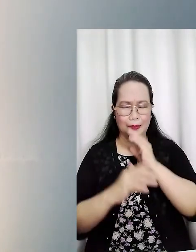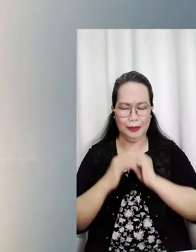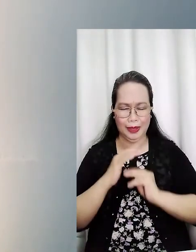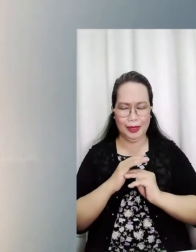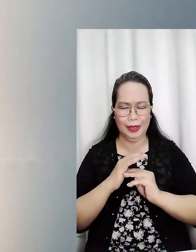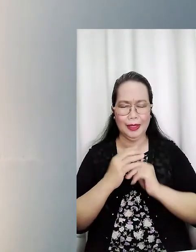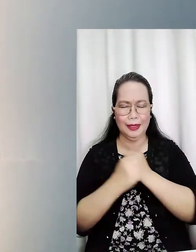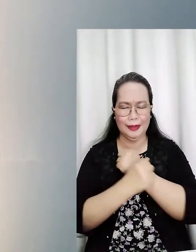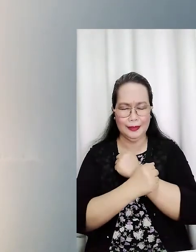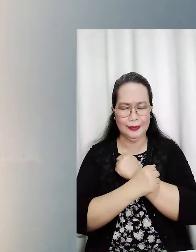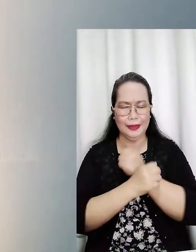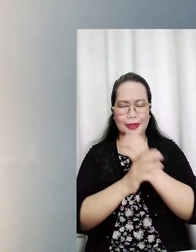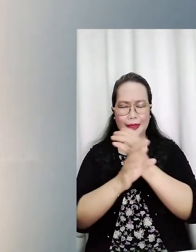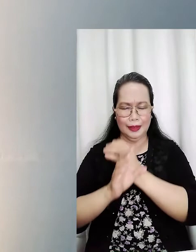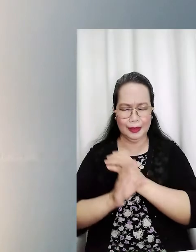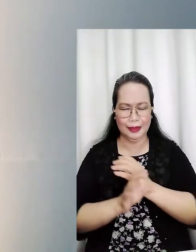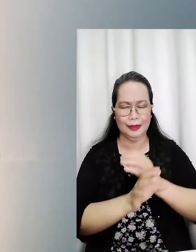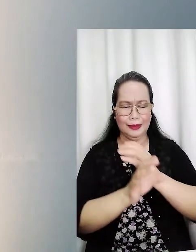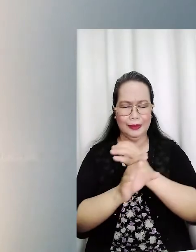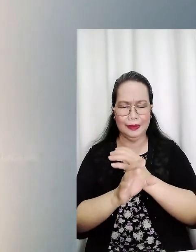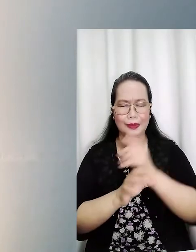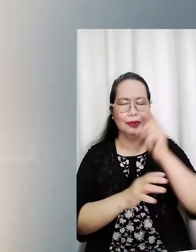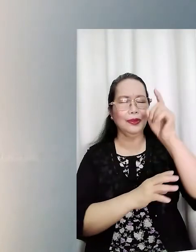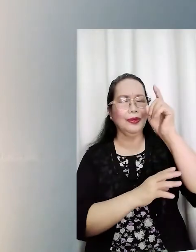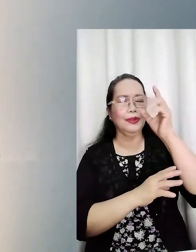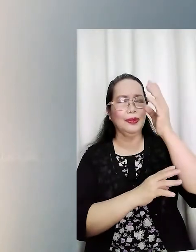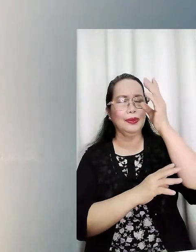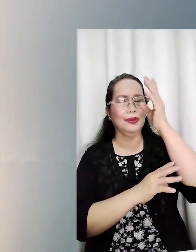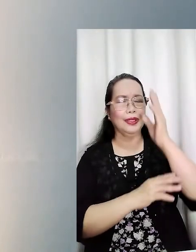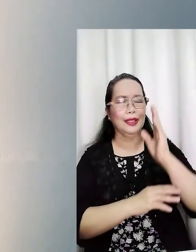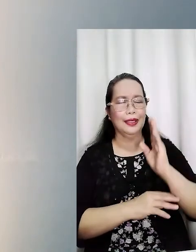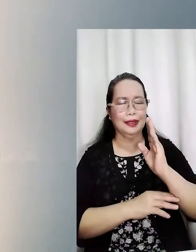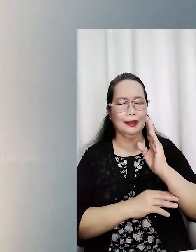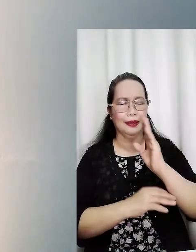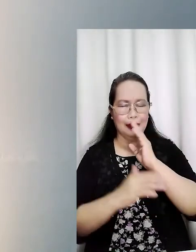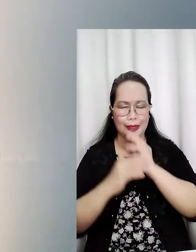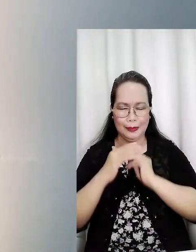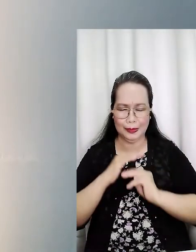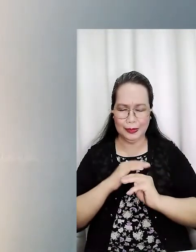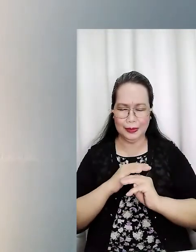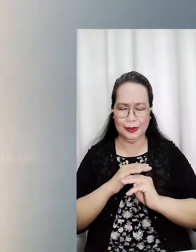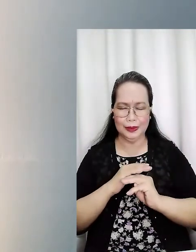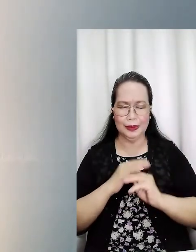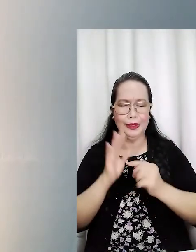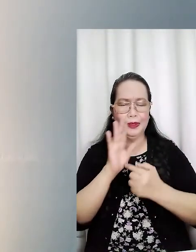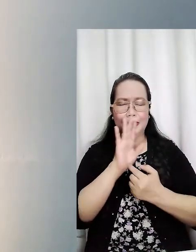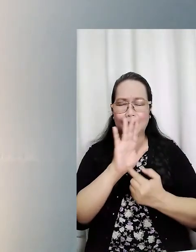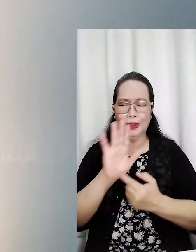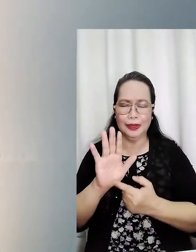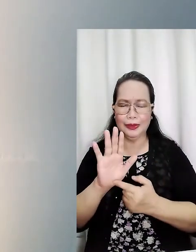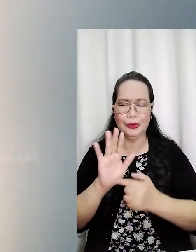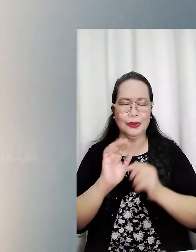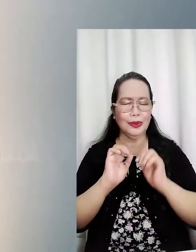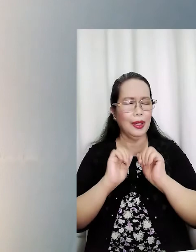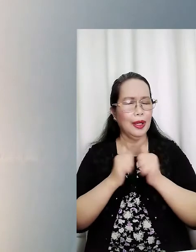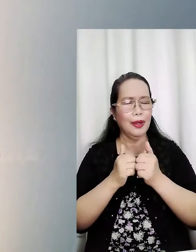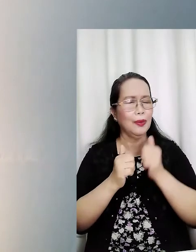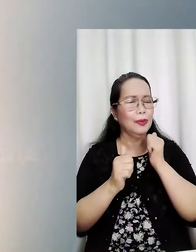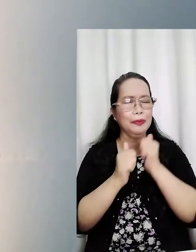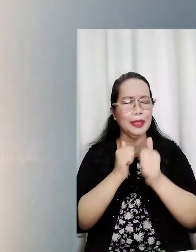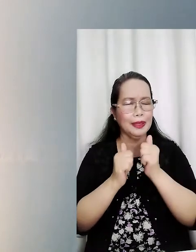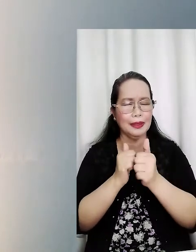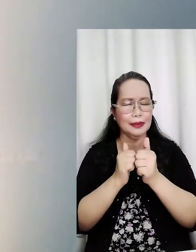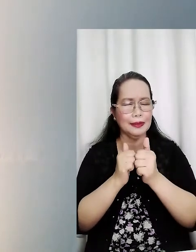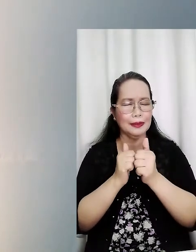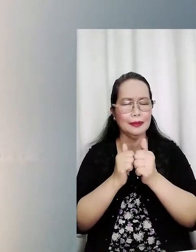meek and loving and caring. At kayo po, Panginoon, ay nagpakumbaba. At pinakita mo, Panginoon, what it means